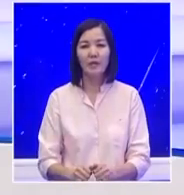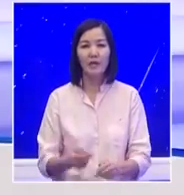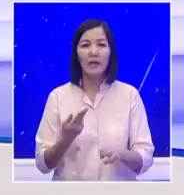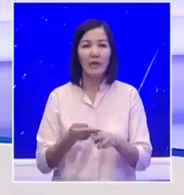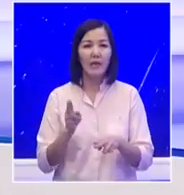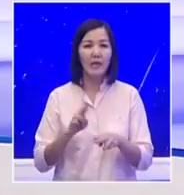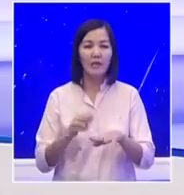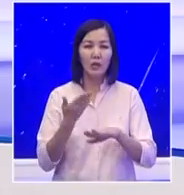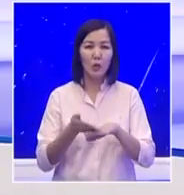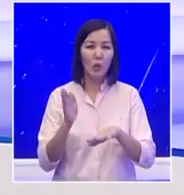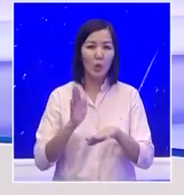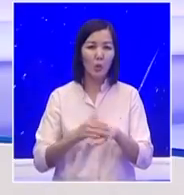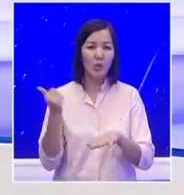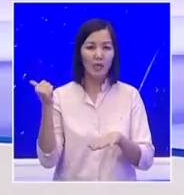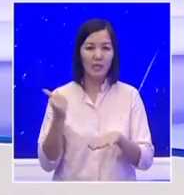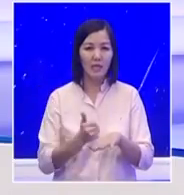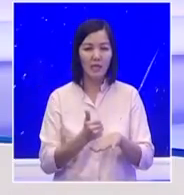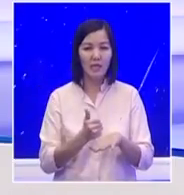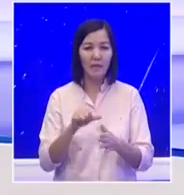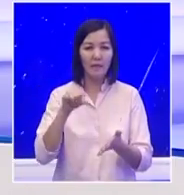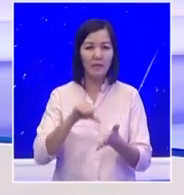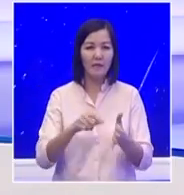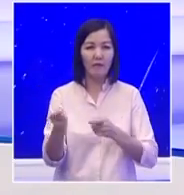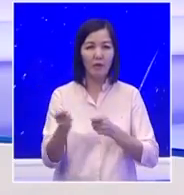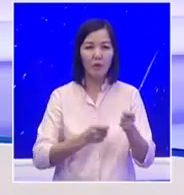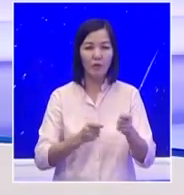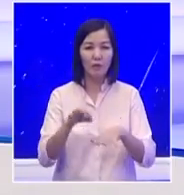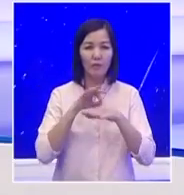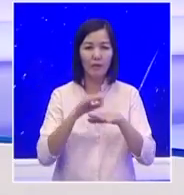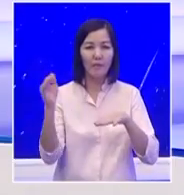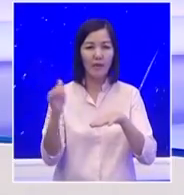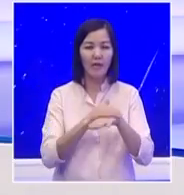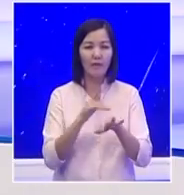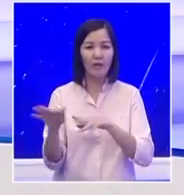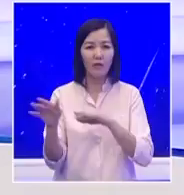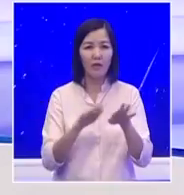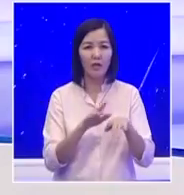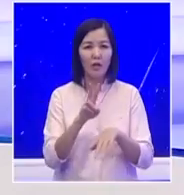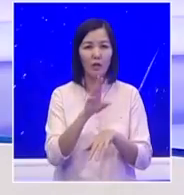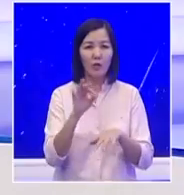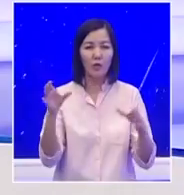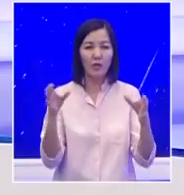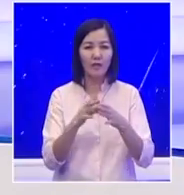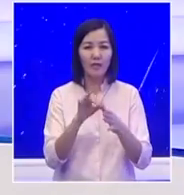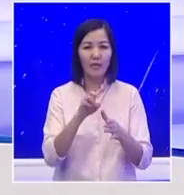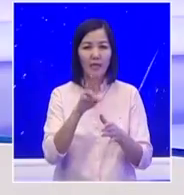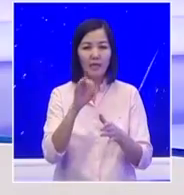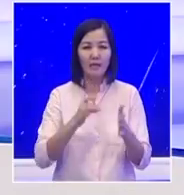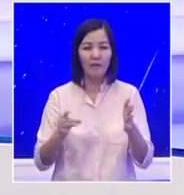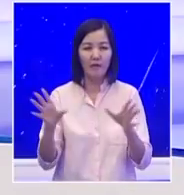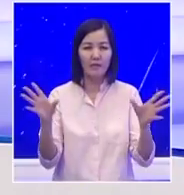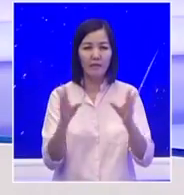В этот нелегкий для страны период представители ведущей фракции провели благотворительную акцию. Нурутановцы Илийского района